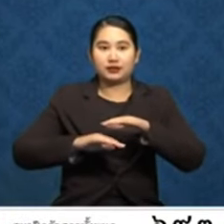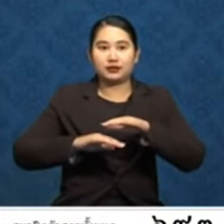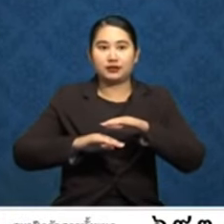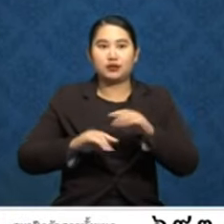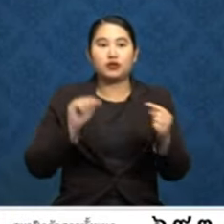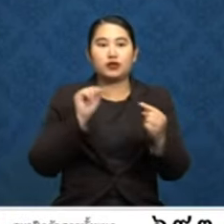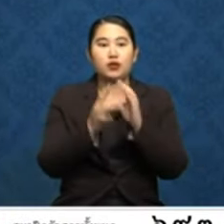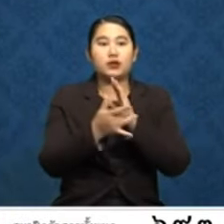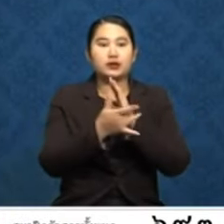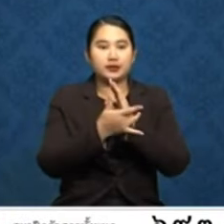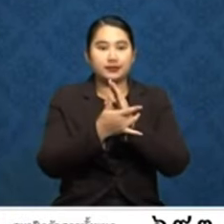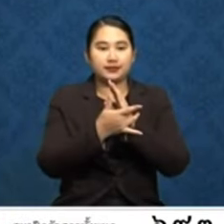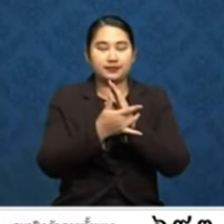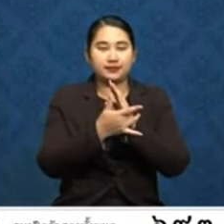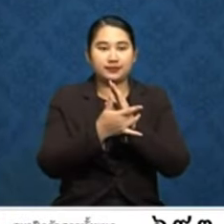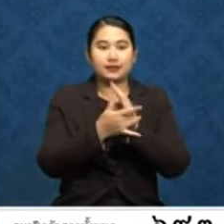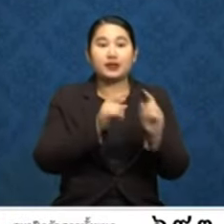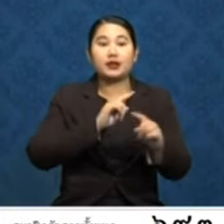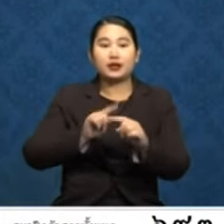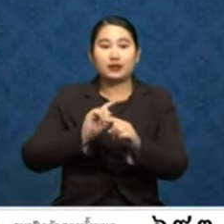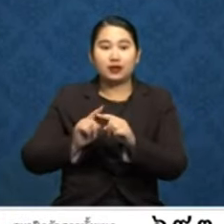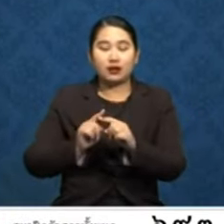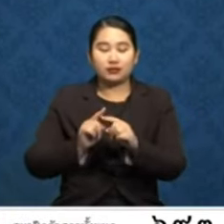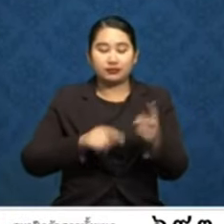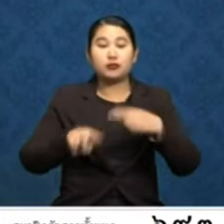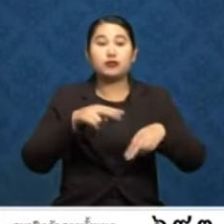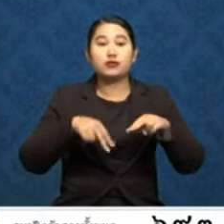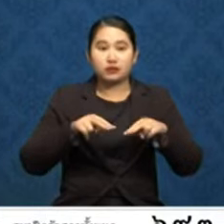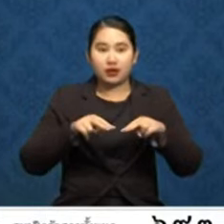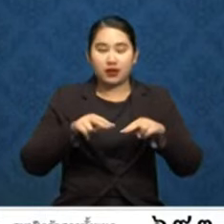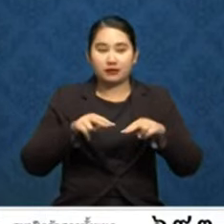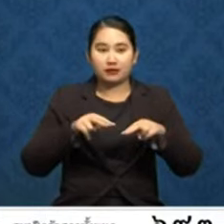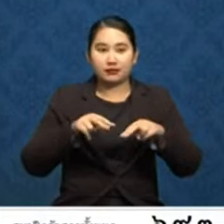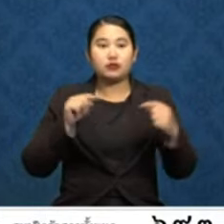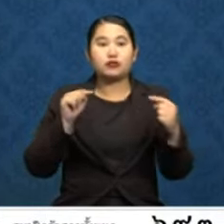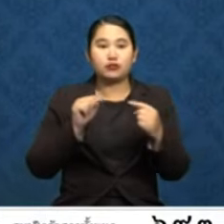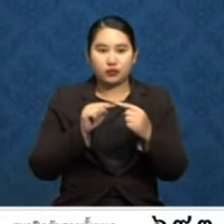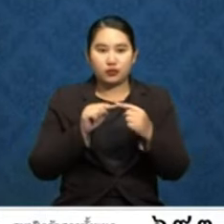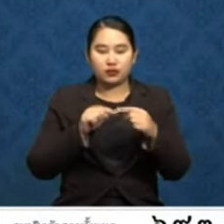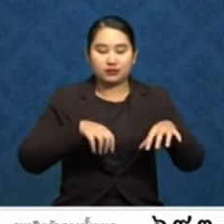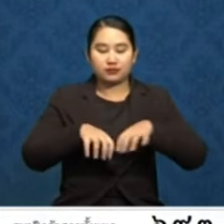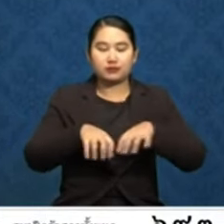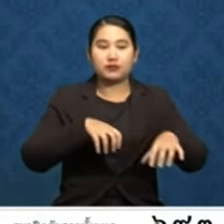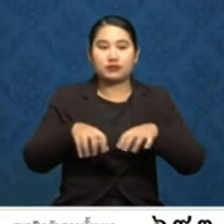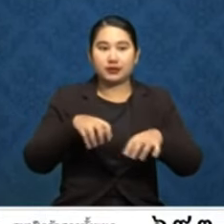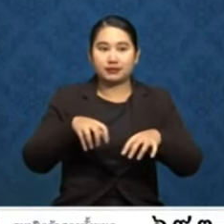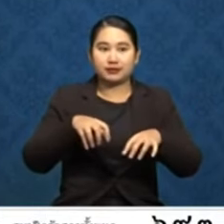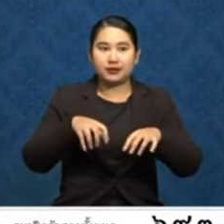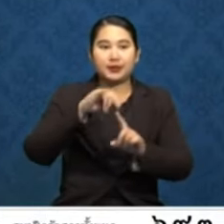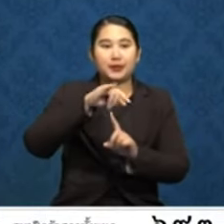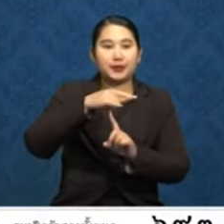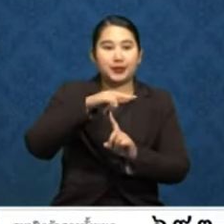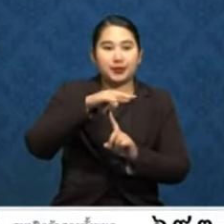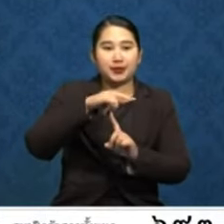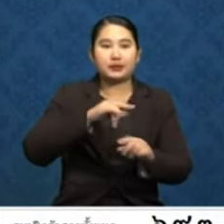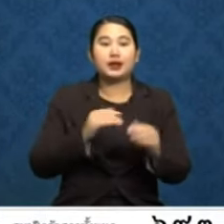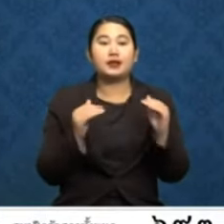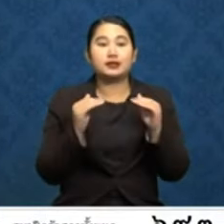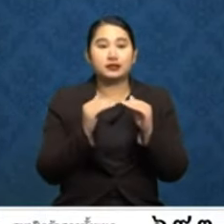ด้านเทคโนโลยีดิจิทัลโดยกำกับดูแลให้เกิดการจัดสรรคลื่นความถี่และสิท